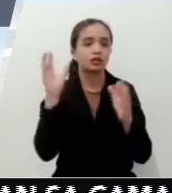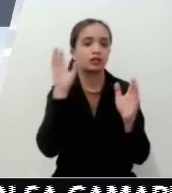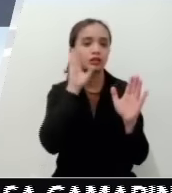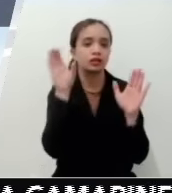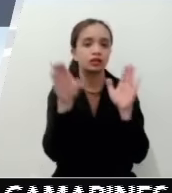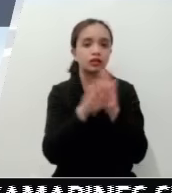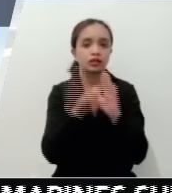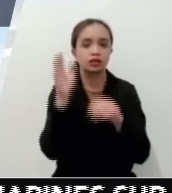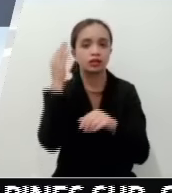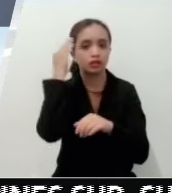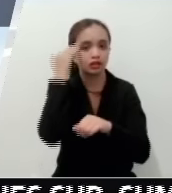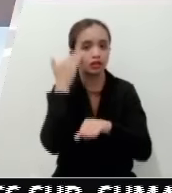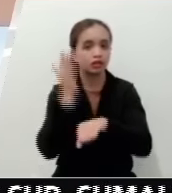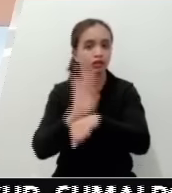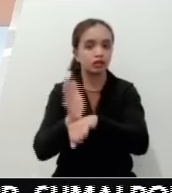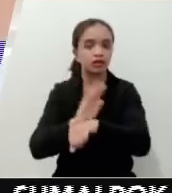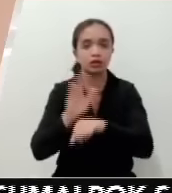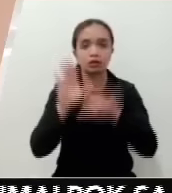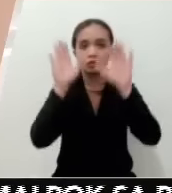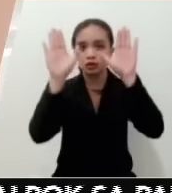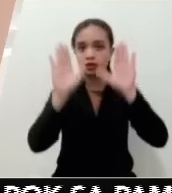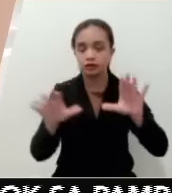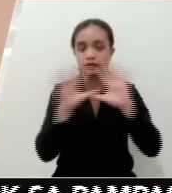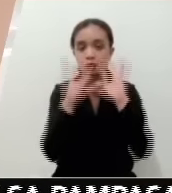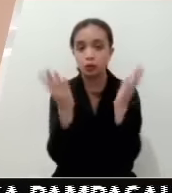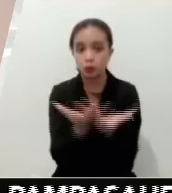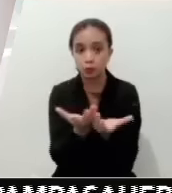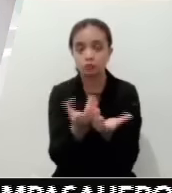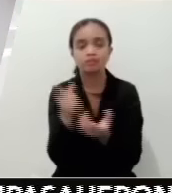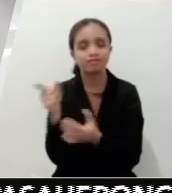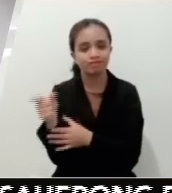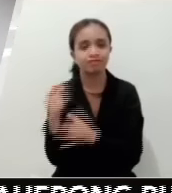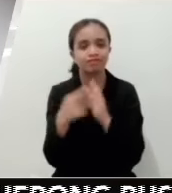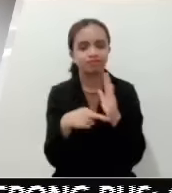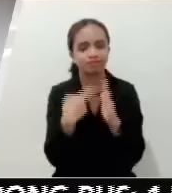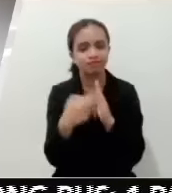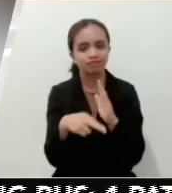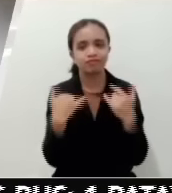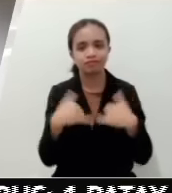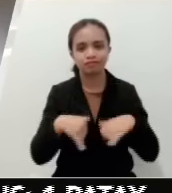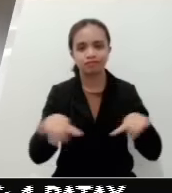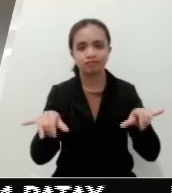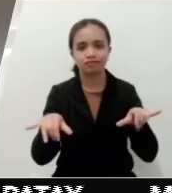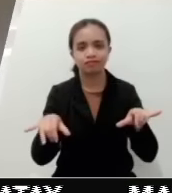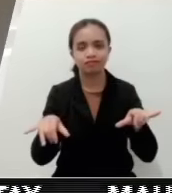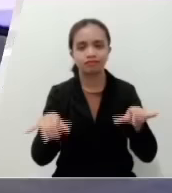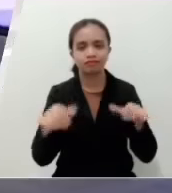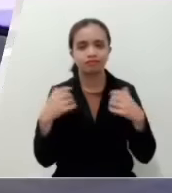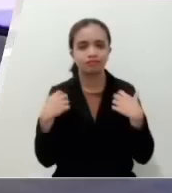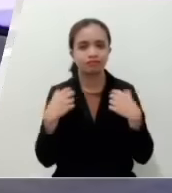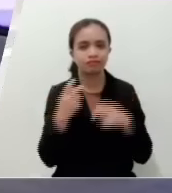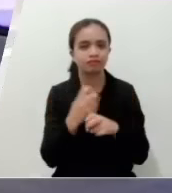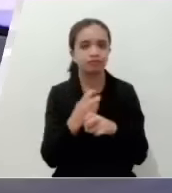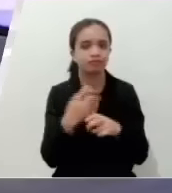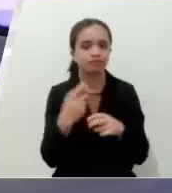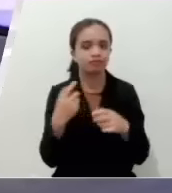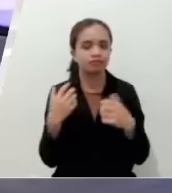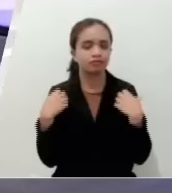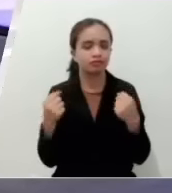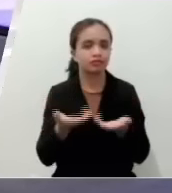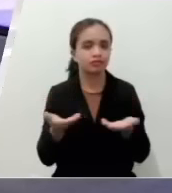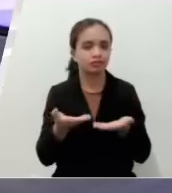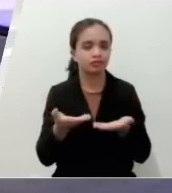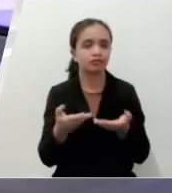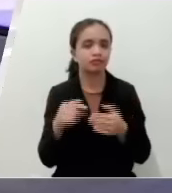niyang wonderful world character ang K actor pero still giving top tier visuals And